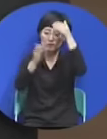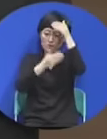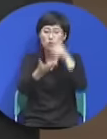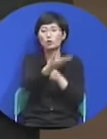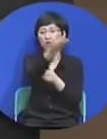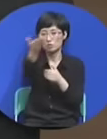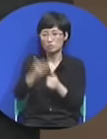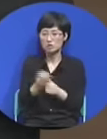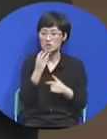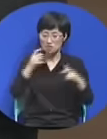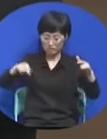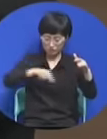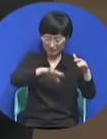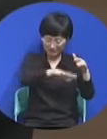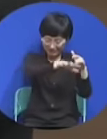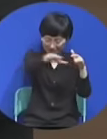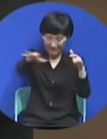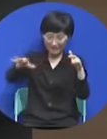겁니다.